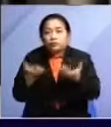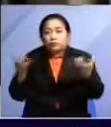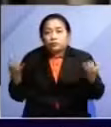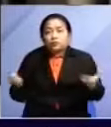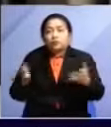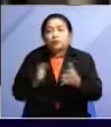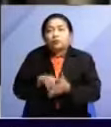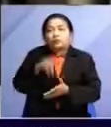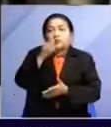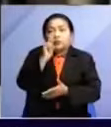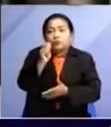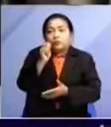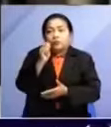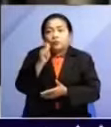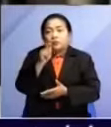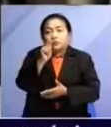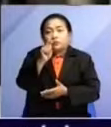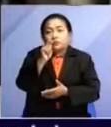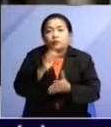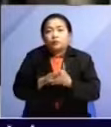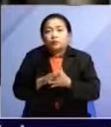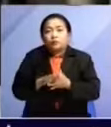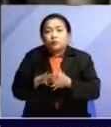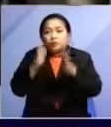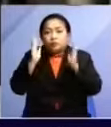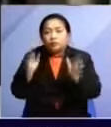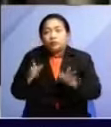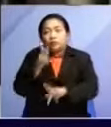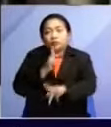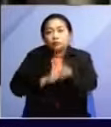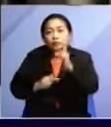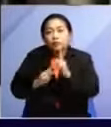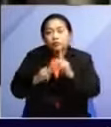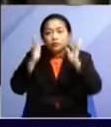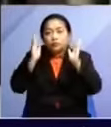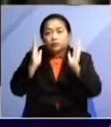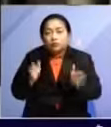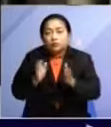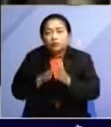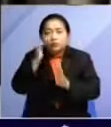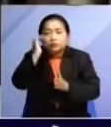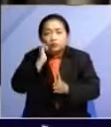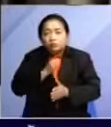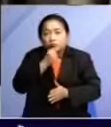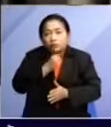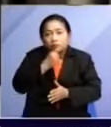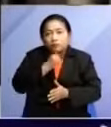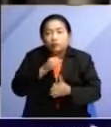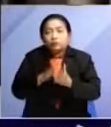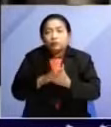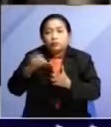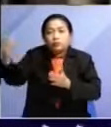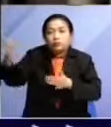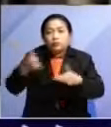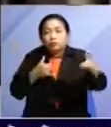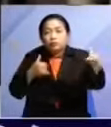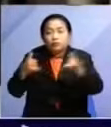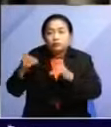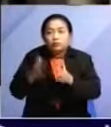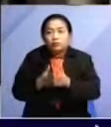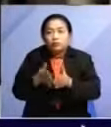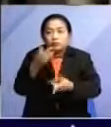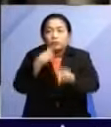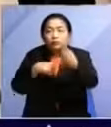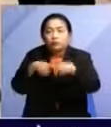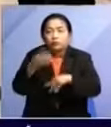ทำให้ไม่ว่าจะเป็นผู้พิการผู้สูงอายุได้เข้าถึงอุปกรณ์ได้